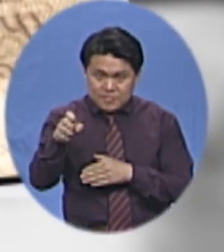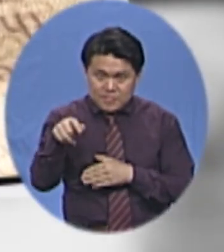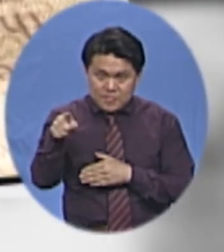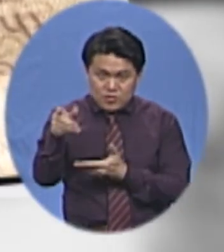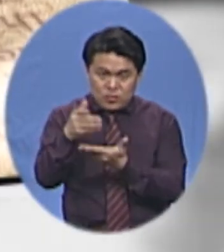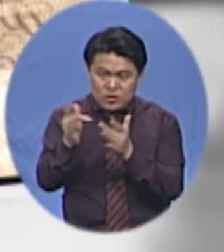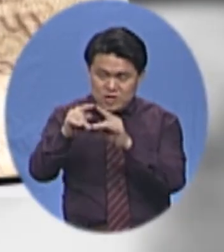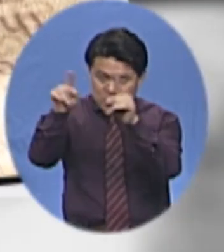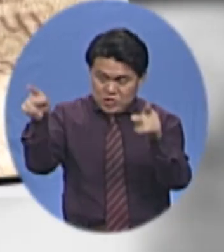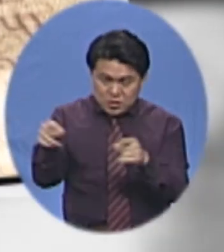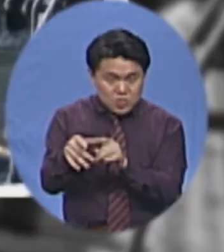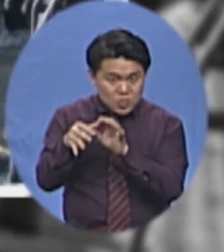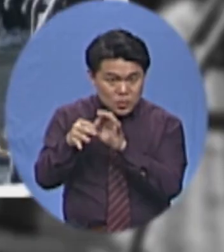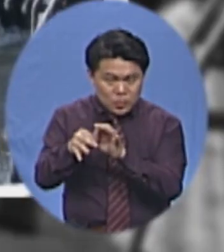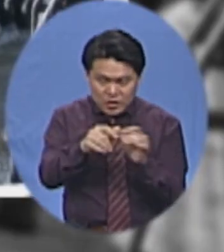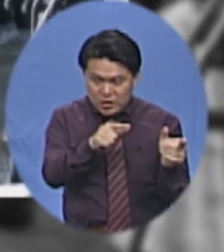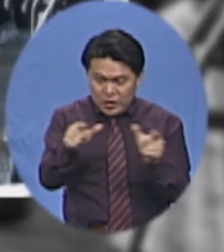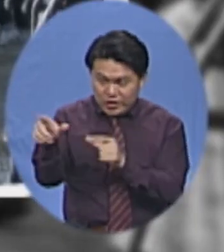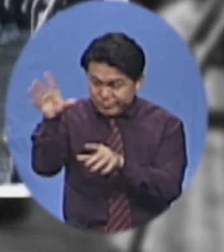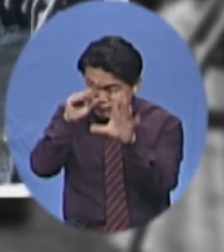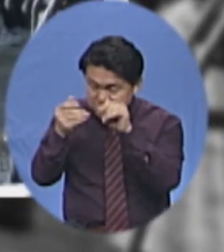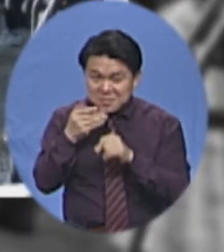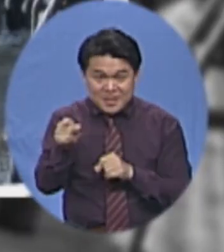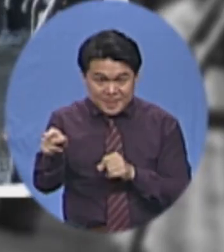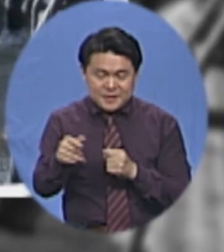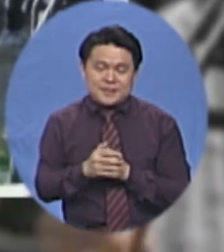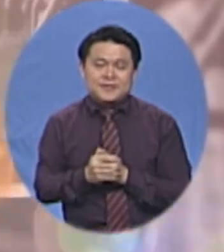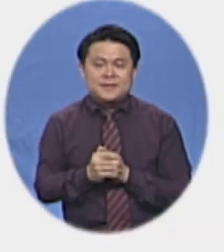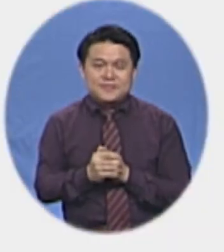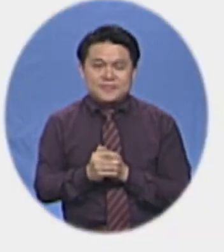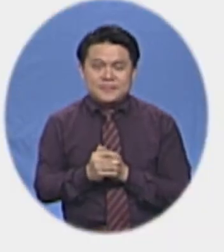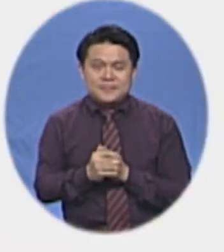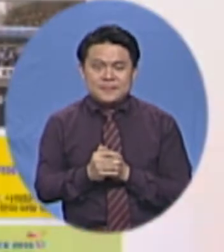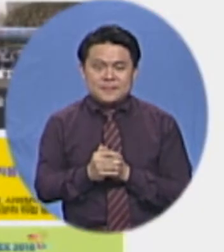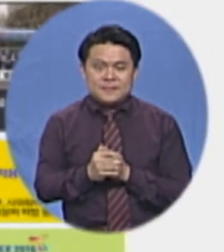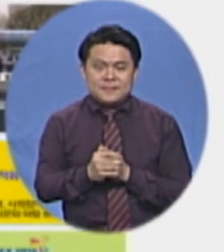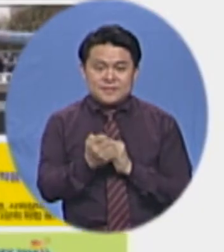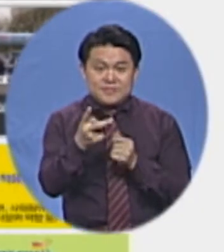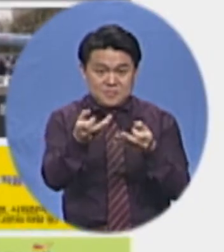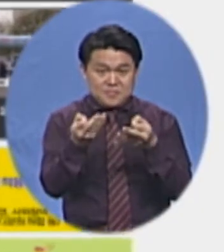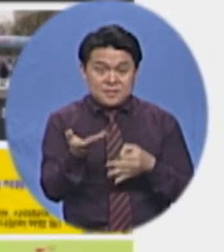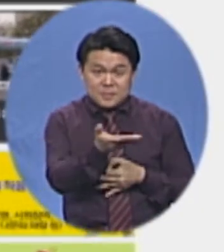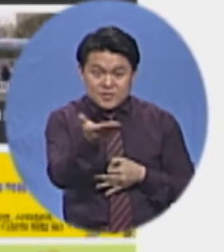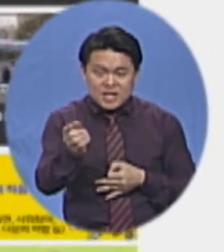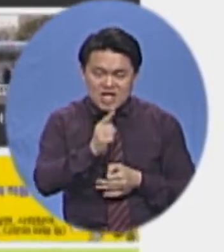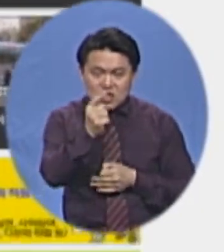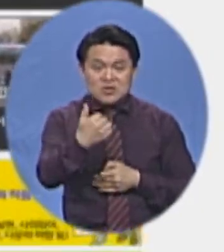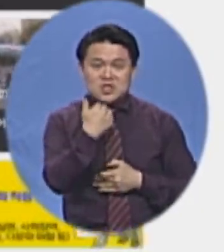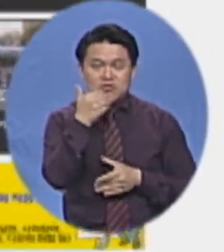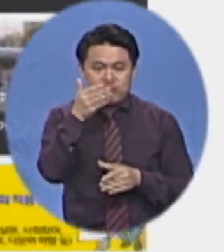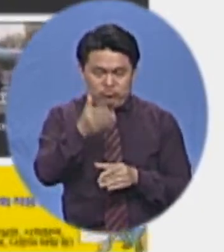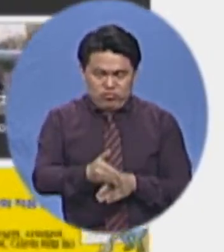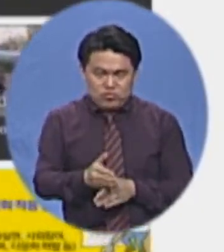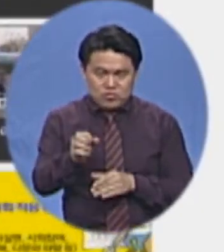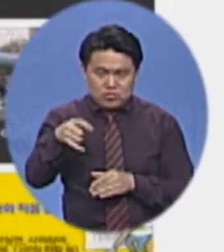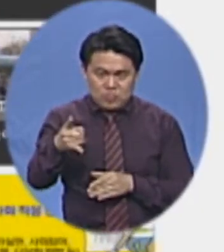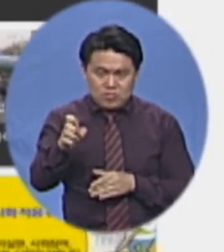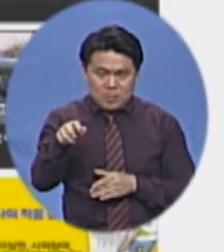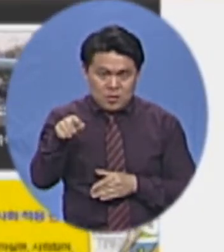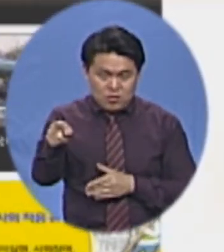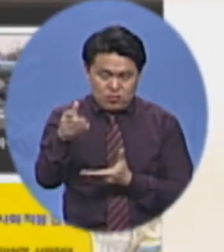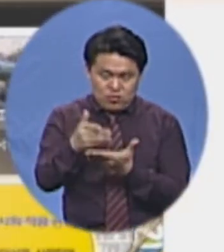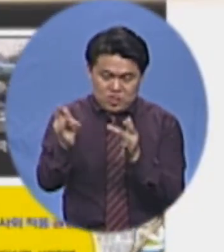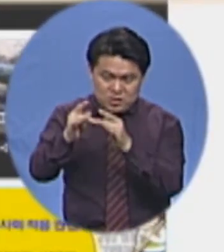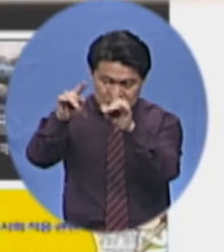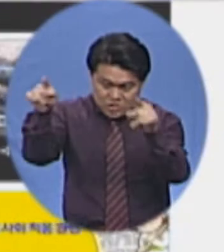웰페어뉴스 홈페이지를 통해 보다 다양한 소식을 접할 수 있습니다. 시청자 여러분의 제보를 기다립니다. 웰페어뉴스